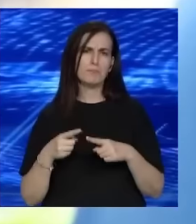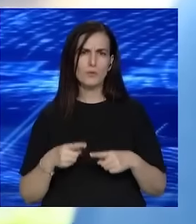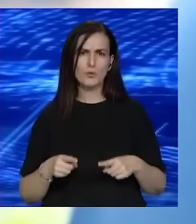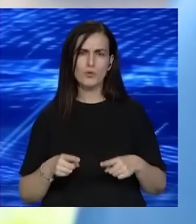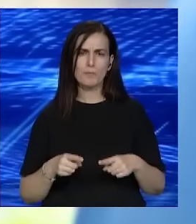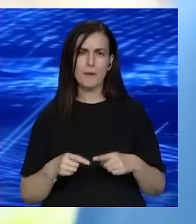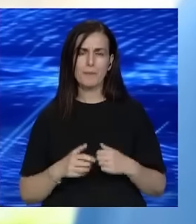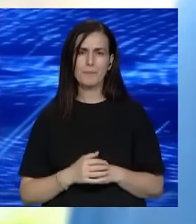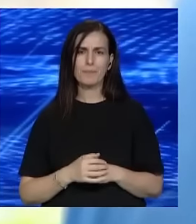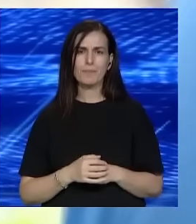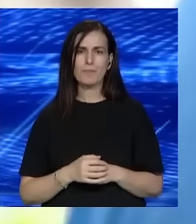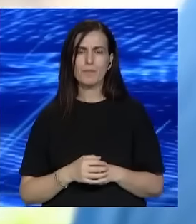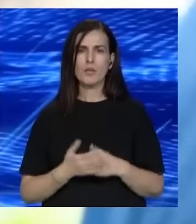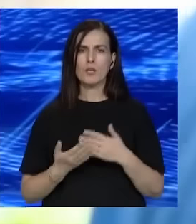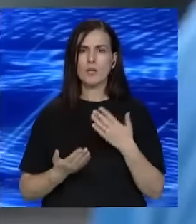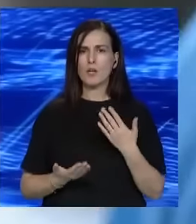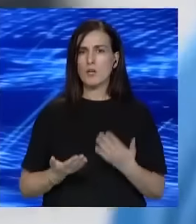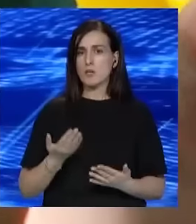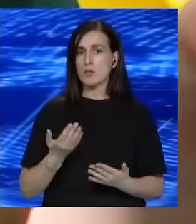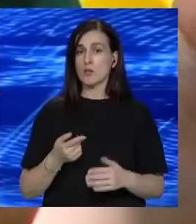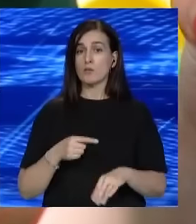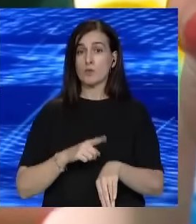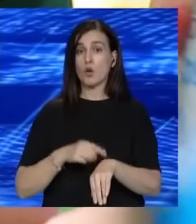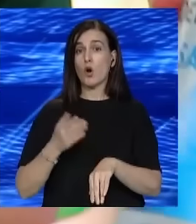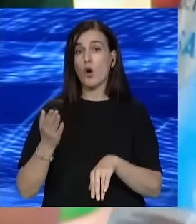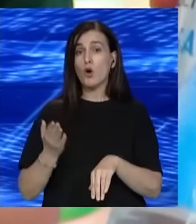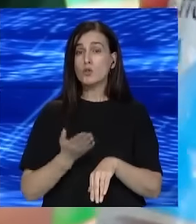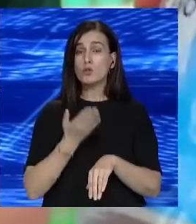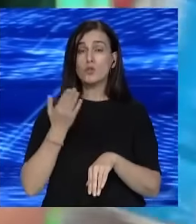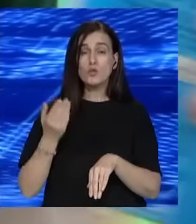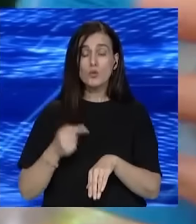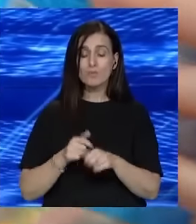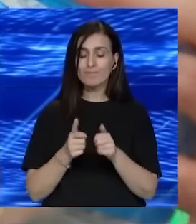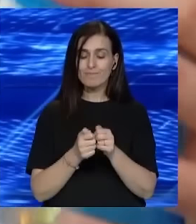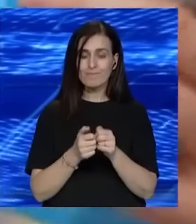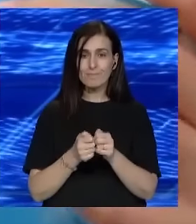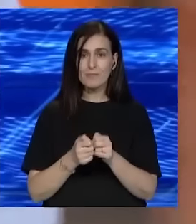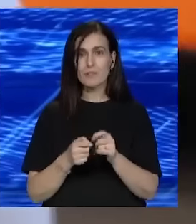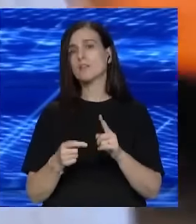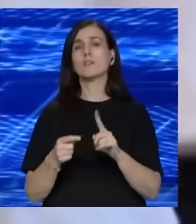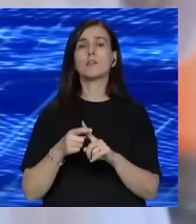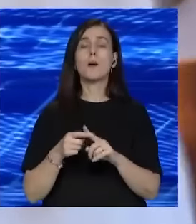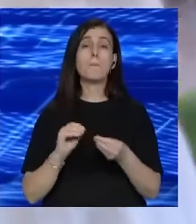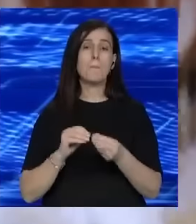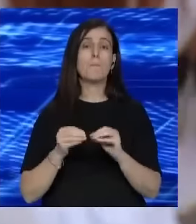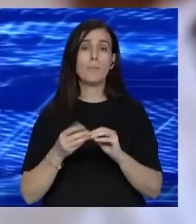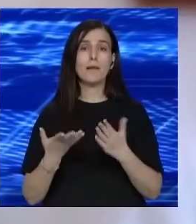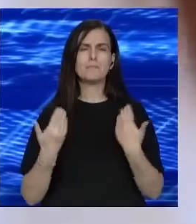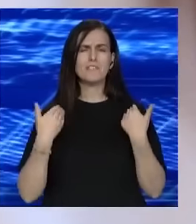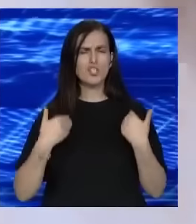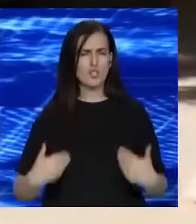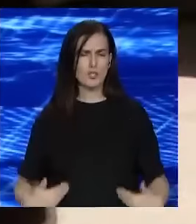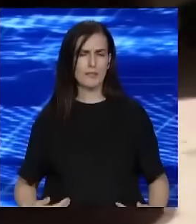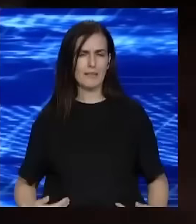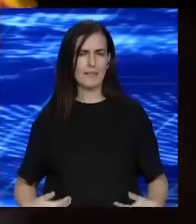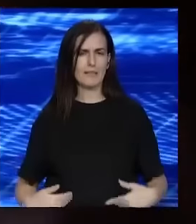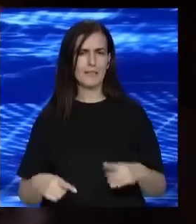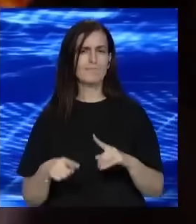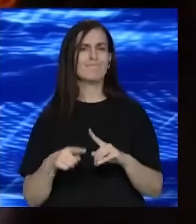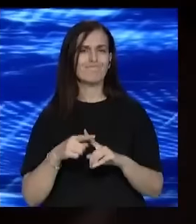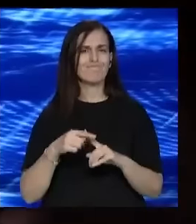Për ekspertët, qëndrimi për një kohë të gjatë në rrjetet sociale apo lojra online krijon varësi dhe ndikon në shëndet dhe arritje shkollore, duke sjellë një përdorim problematik